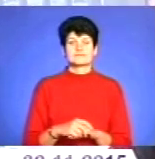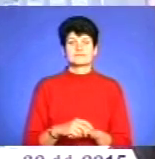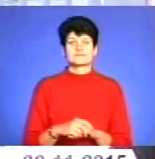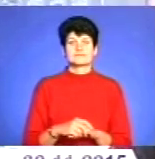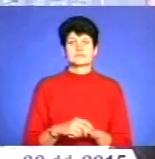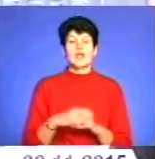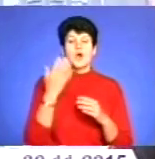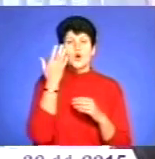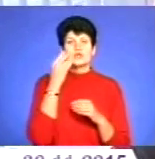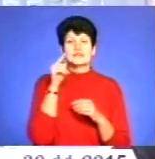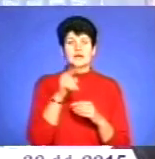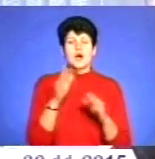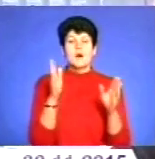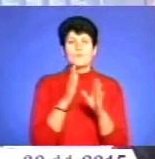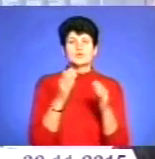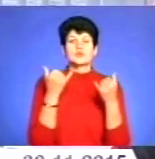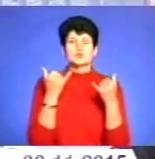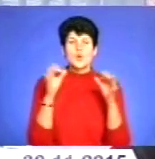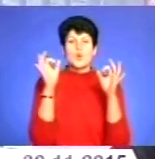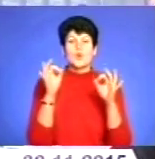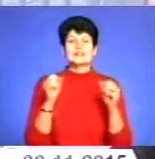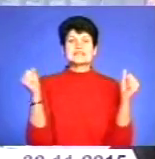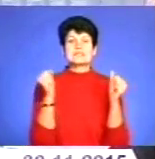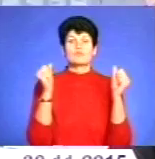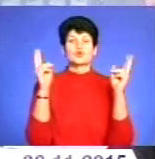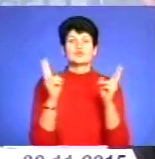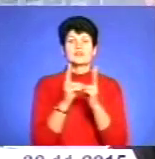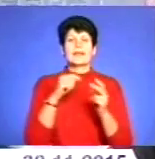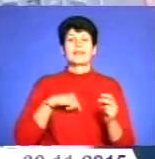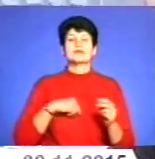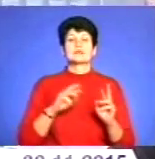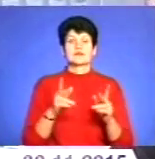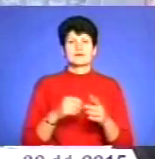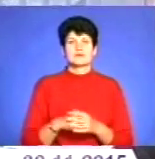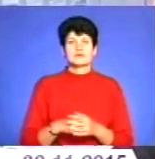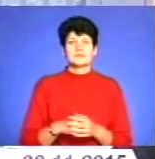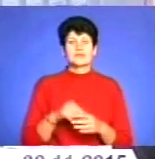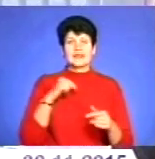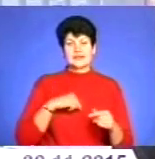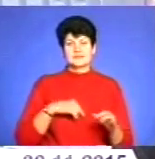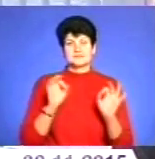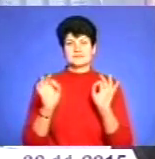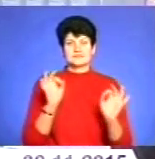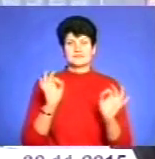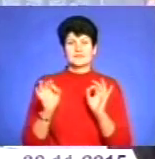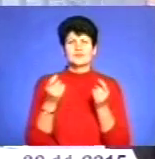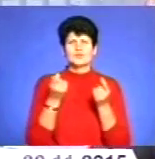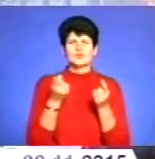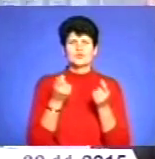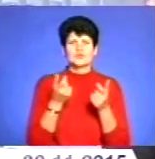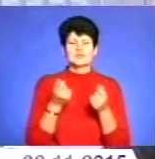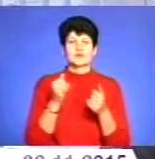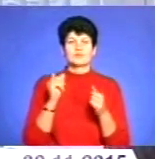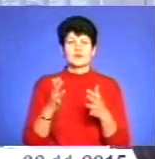Коли от така погода, як нині, знаєте, осінь-зимою зустрічається, як ваш настрій? Настрій нормально, трошки погано, вчора